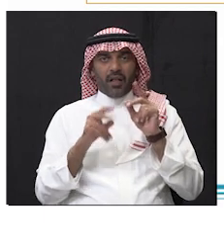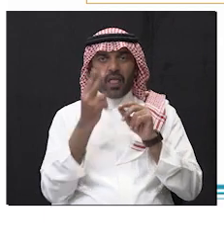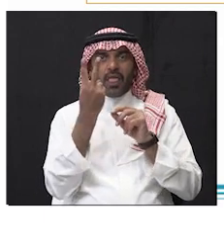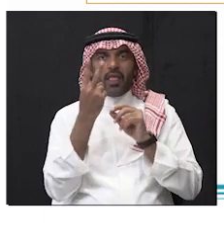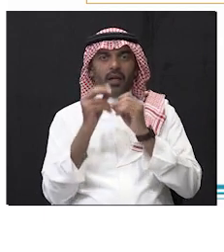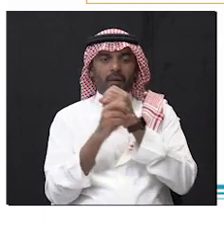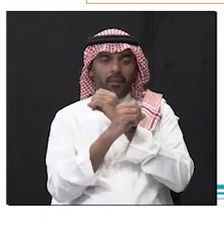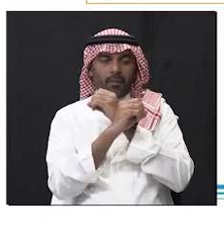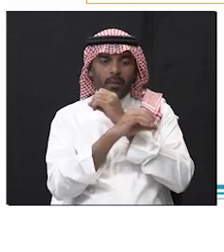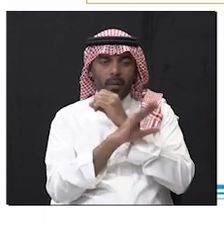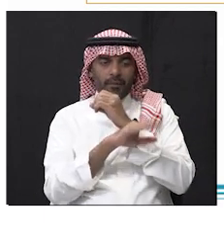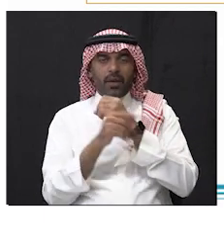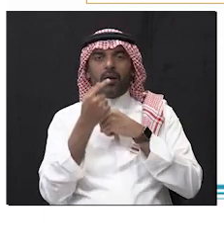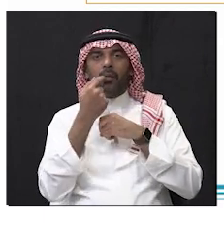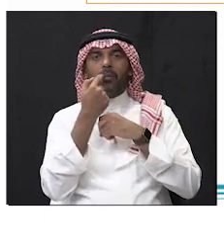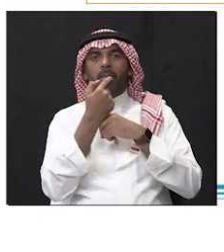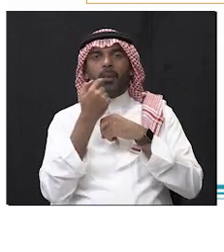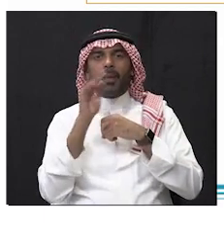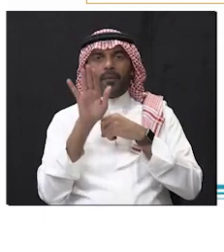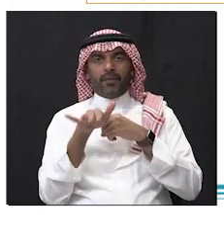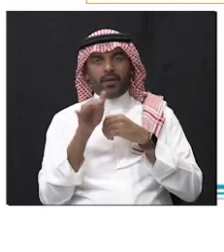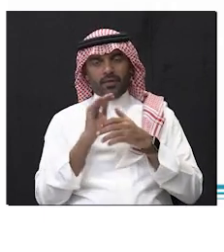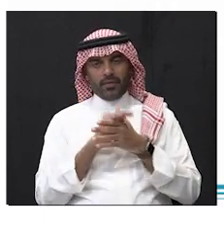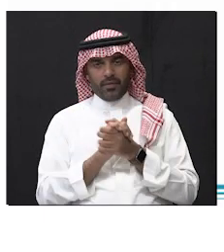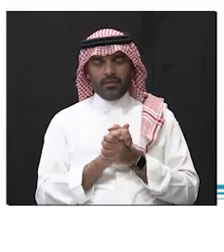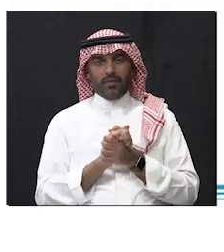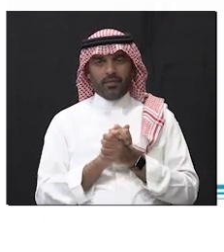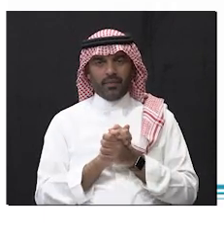الشرج. أحسنتم أعزائي الطلاب.